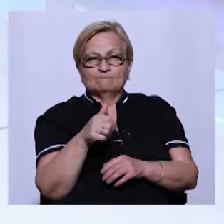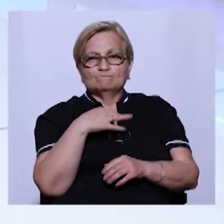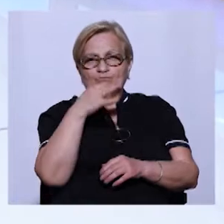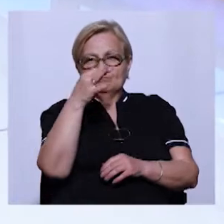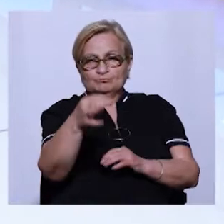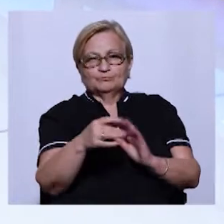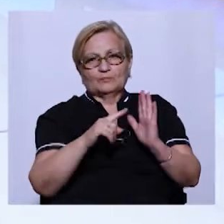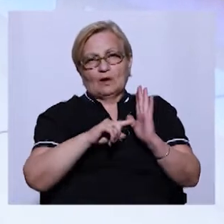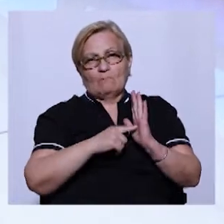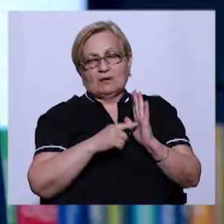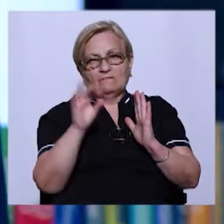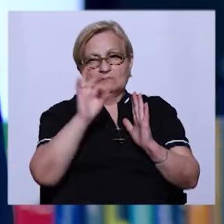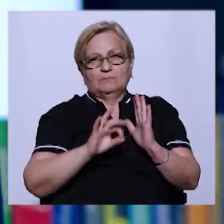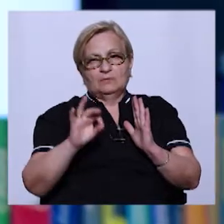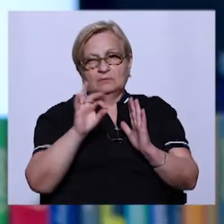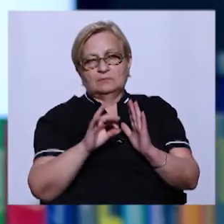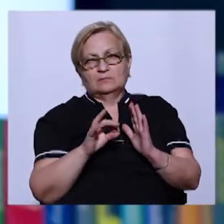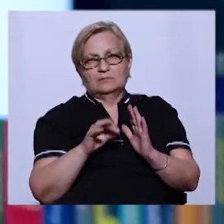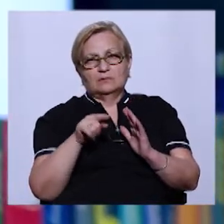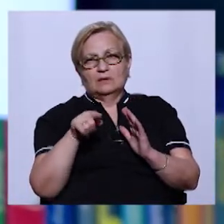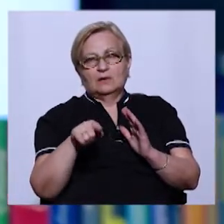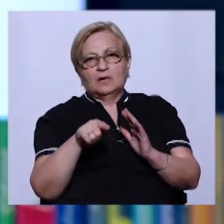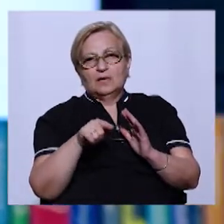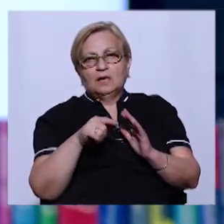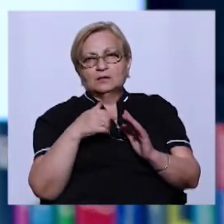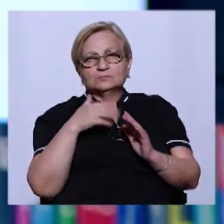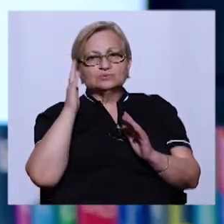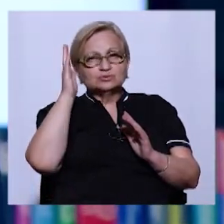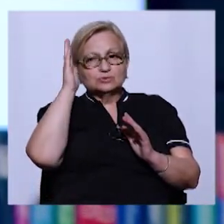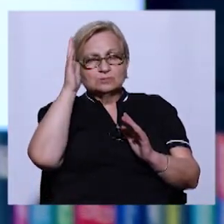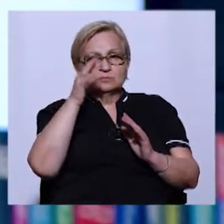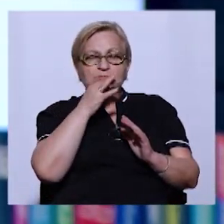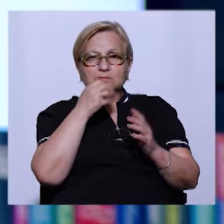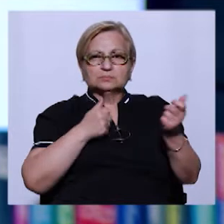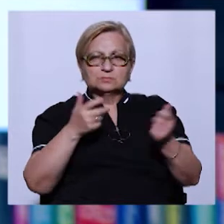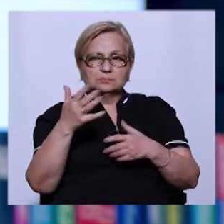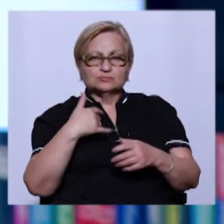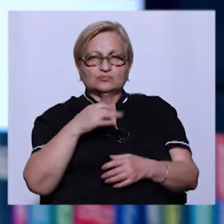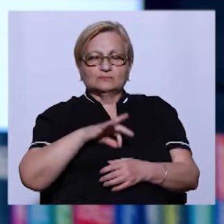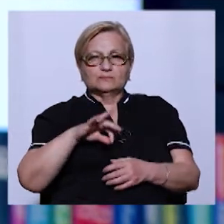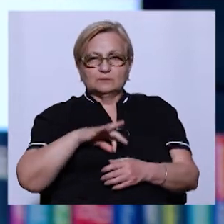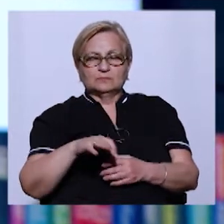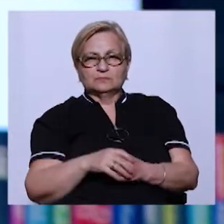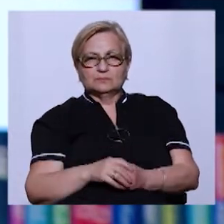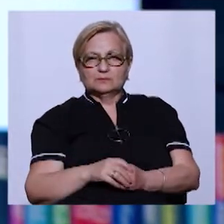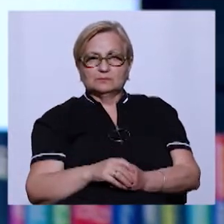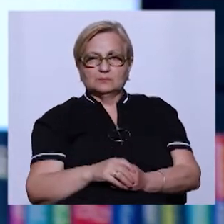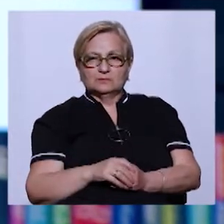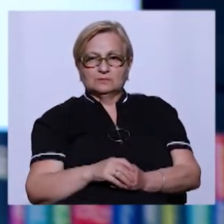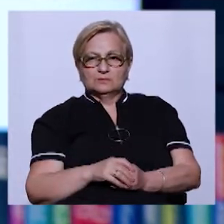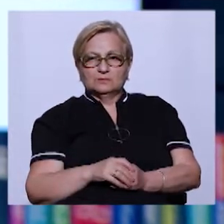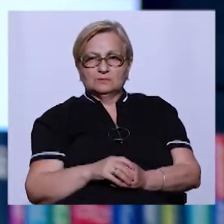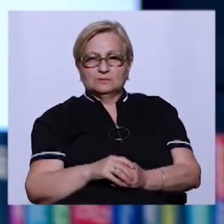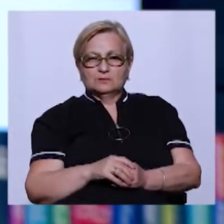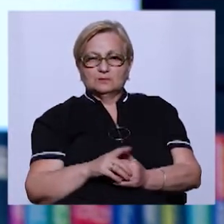გეტყვით გამრავლების თვისებებს. და ეს თვისებები რა არის, რომელსაც შემდეგ გამოთვლების დროს ჩვენ ვიყენებთ. ვიყენებთ